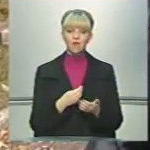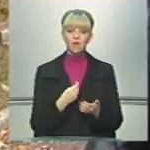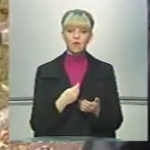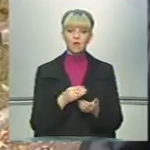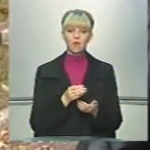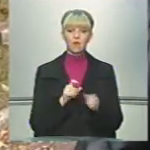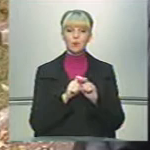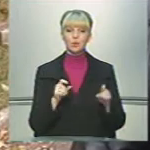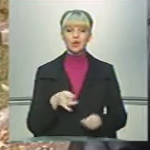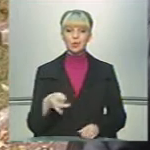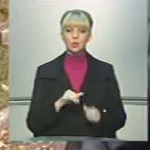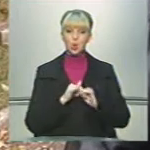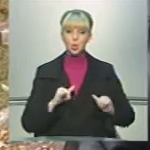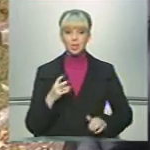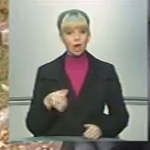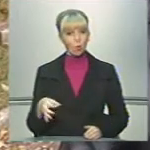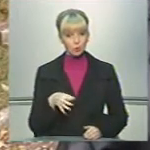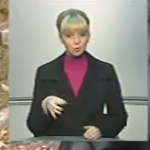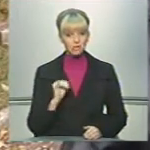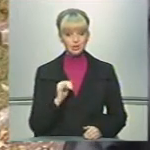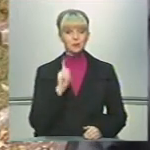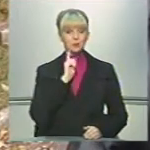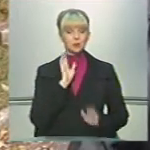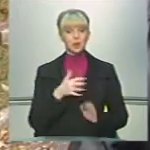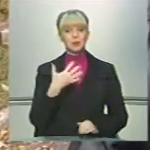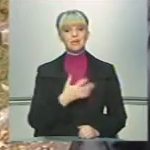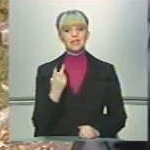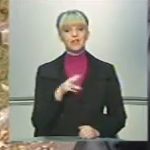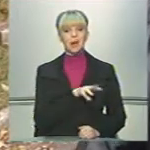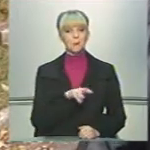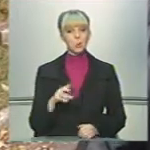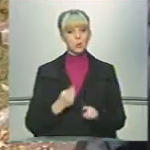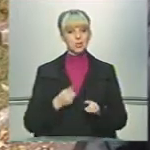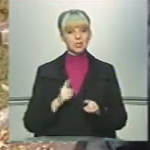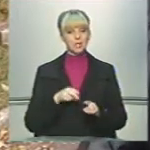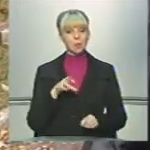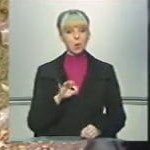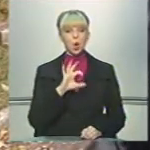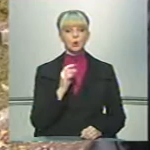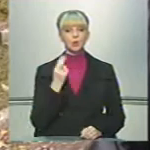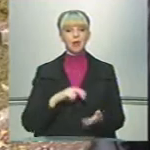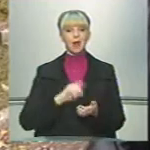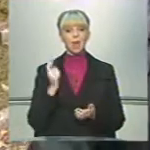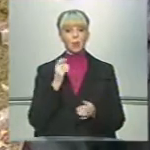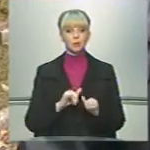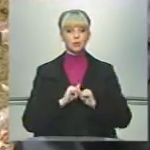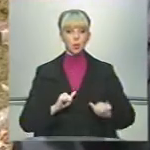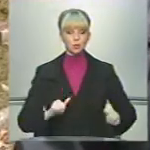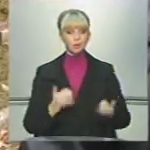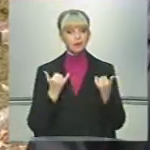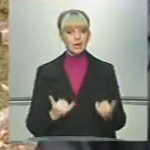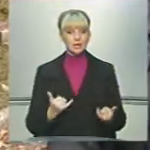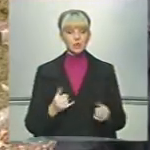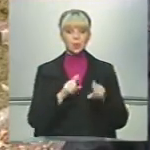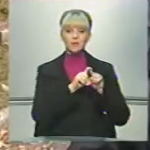регіонального розвитку на область і поки що 52 мільйони – це по соціально-економічному розвитку. Сьогодні